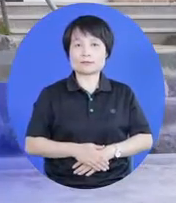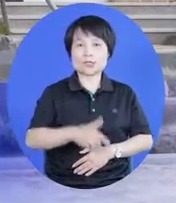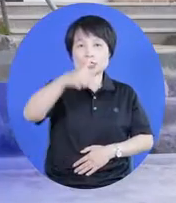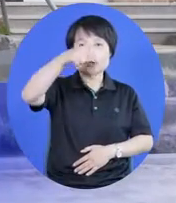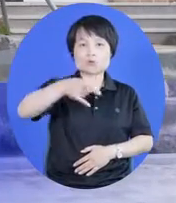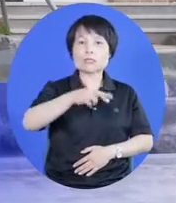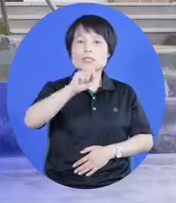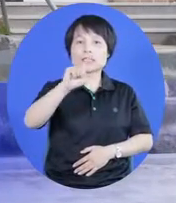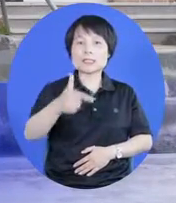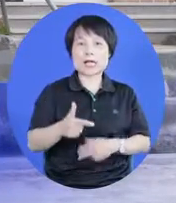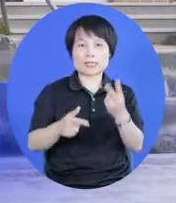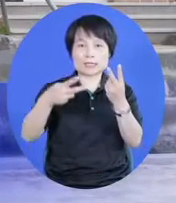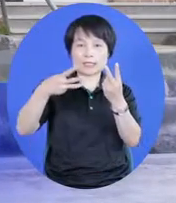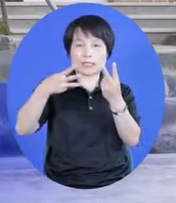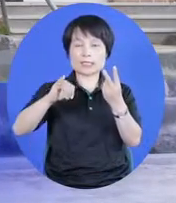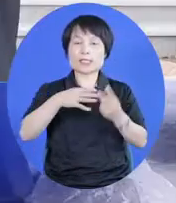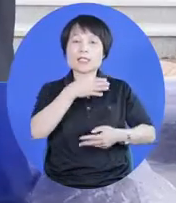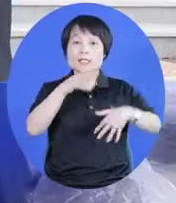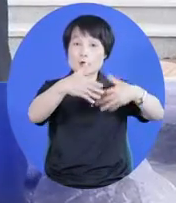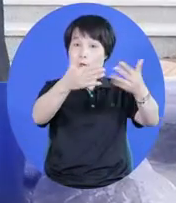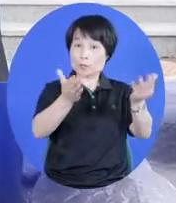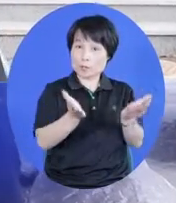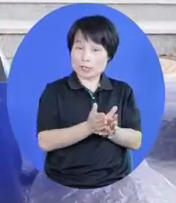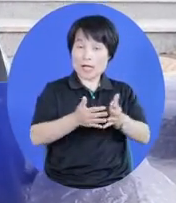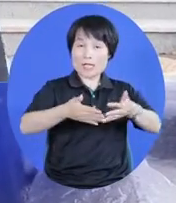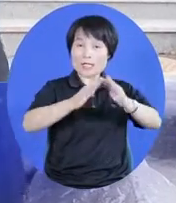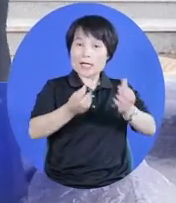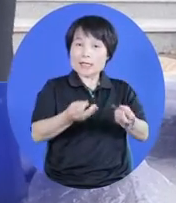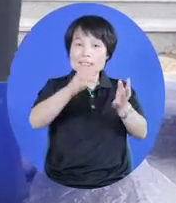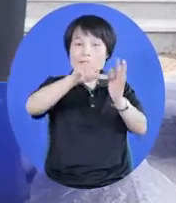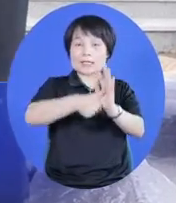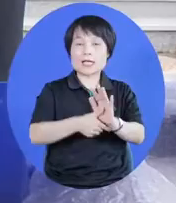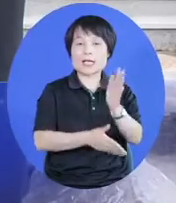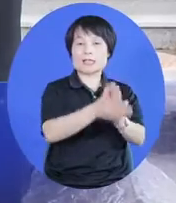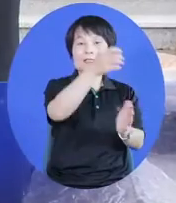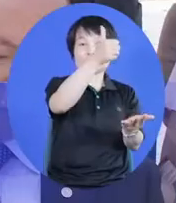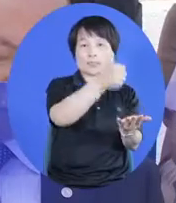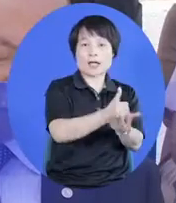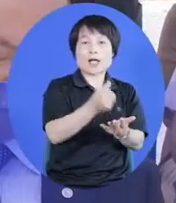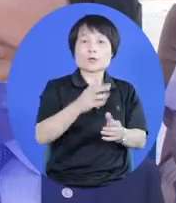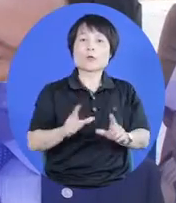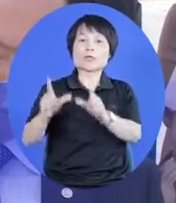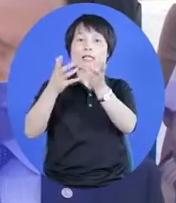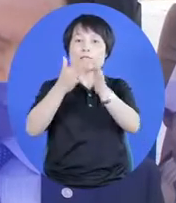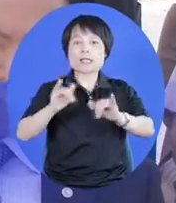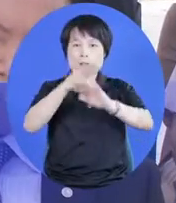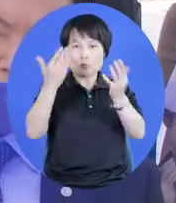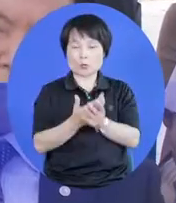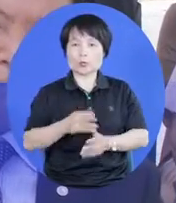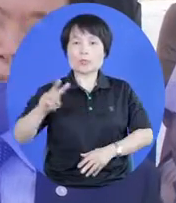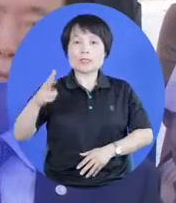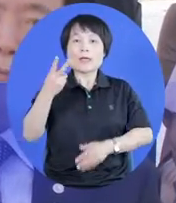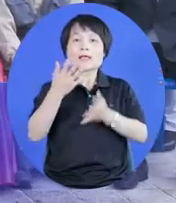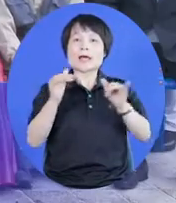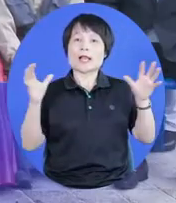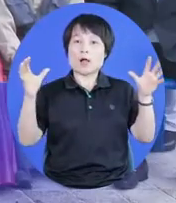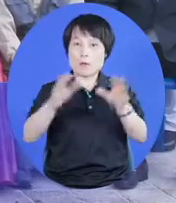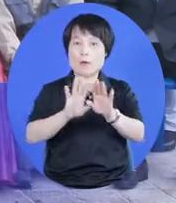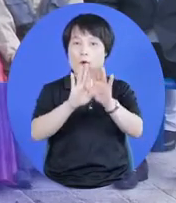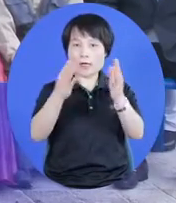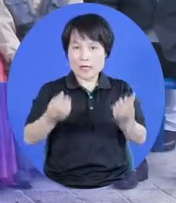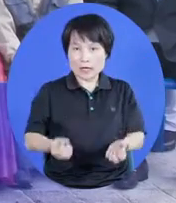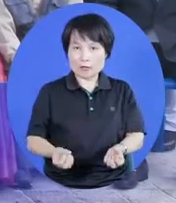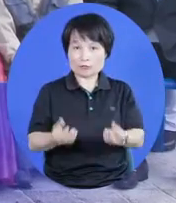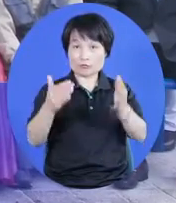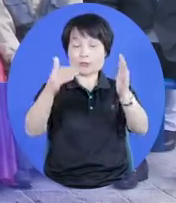우성면 괴산 2리 경로당 이 옷이 더 공개 시장을 비롯한 기관단체장 및 마을 주민 200여명이 참석한 가운데 9월